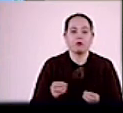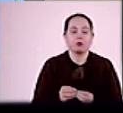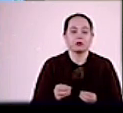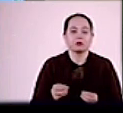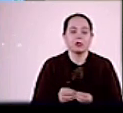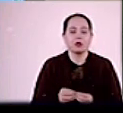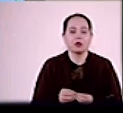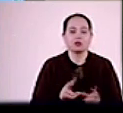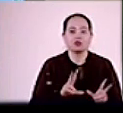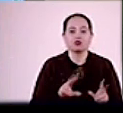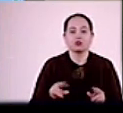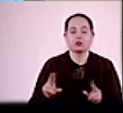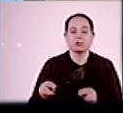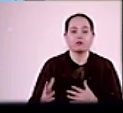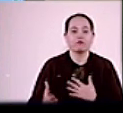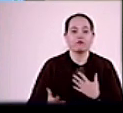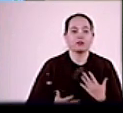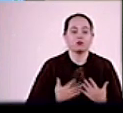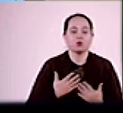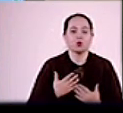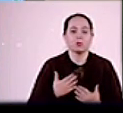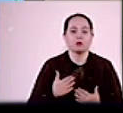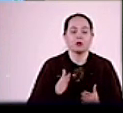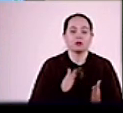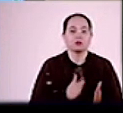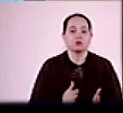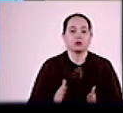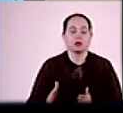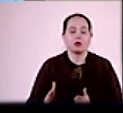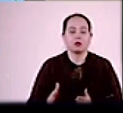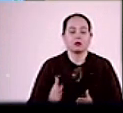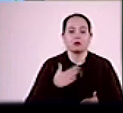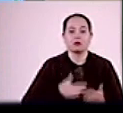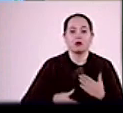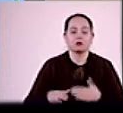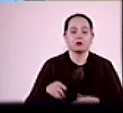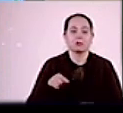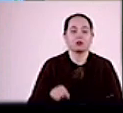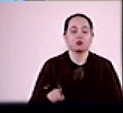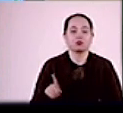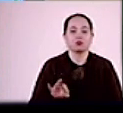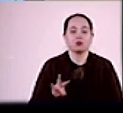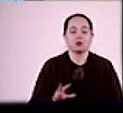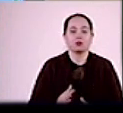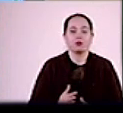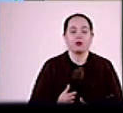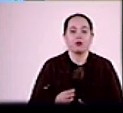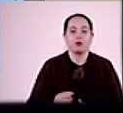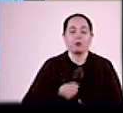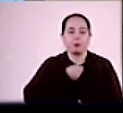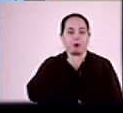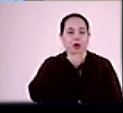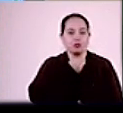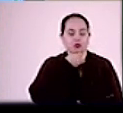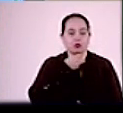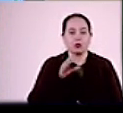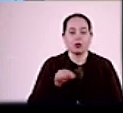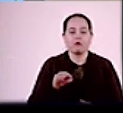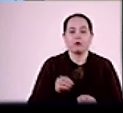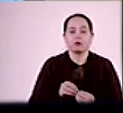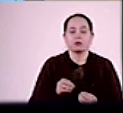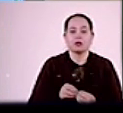постоянно счастливо возбужденном состоянии радости на то, что он большой, и в